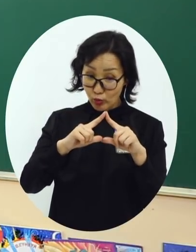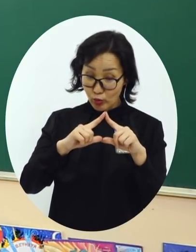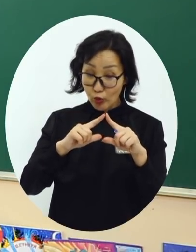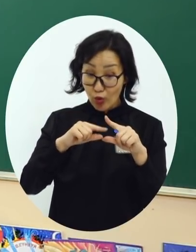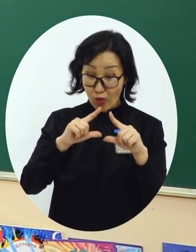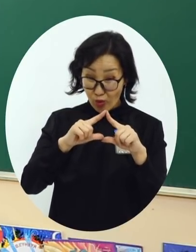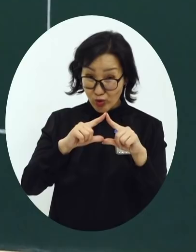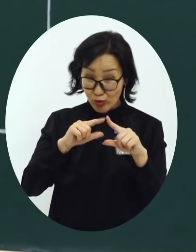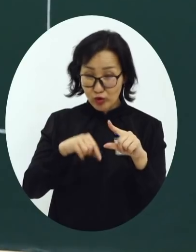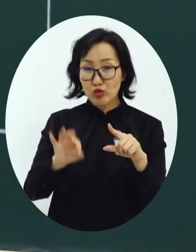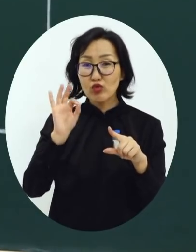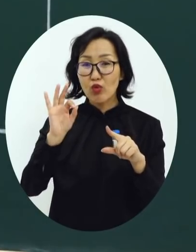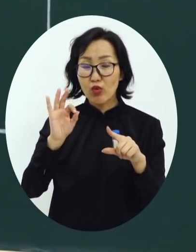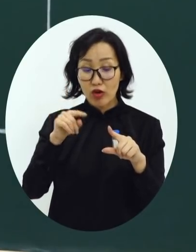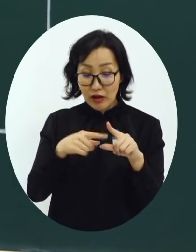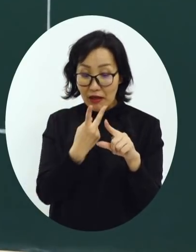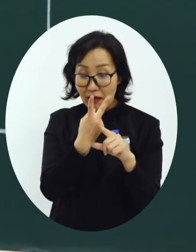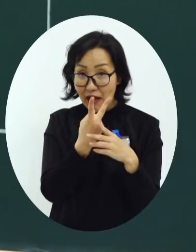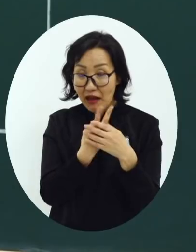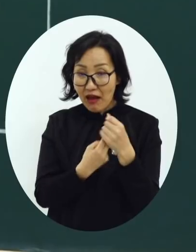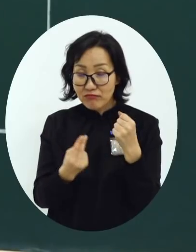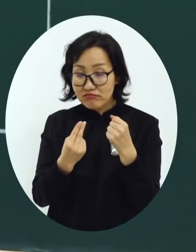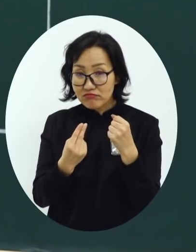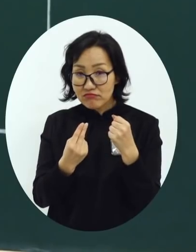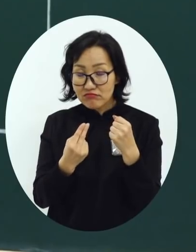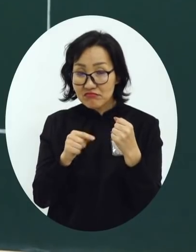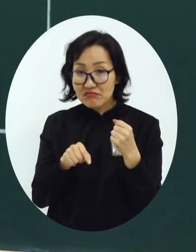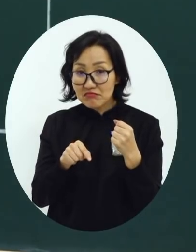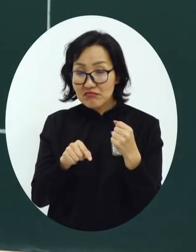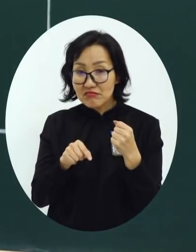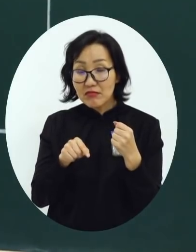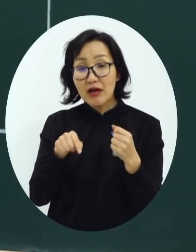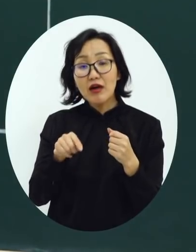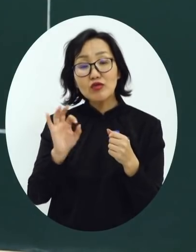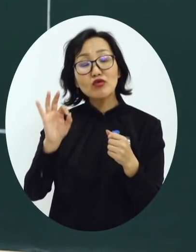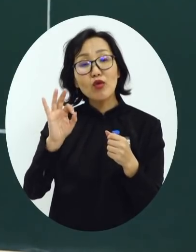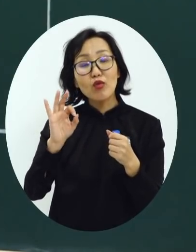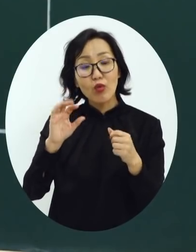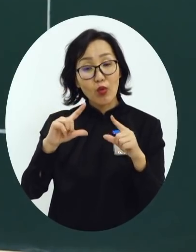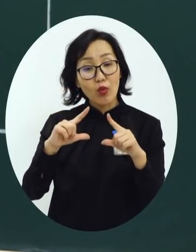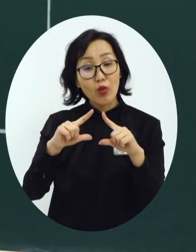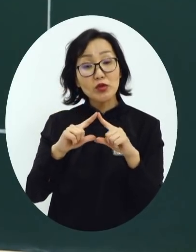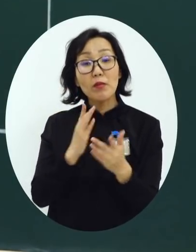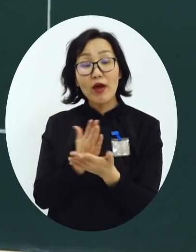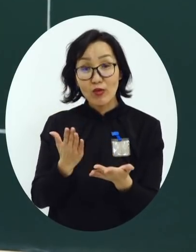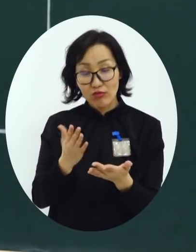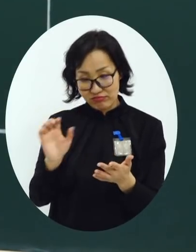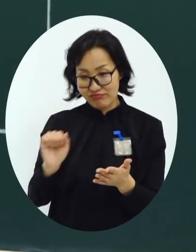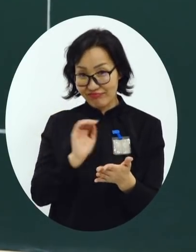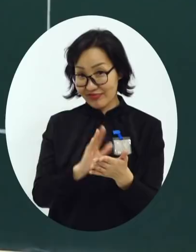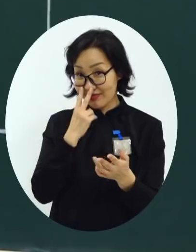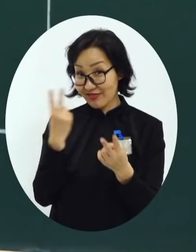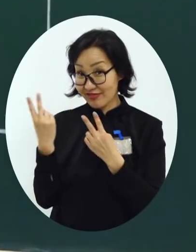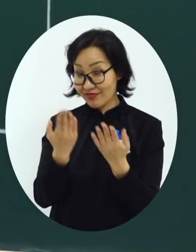уу? Гурвалж, тэгээд зөв. Бүх тал нь тэнцүү, зөв гурвалж маань энэ ахна шүү